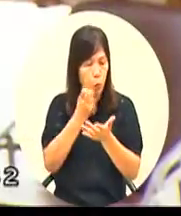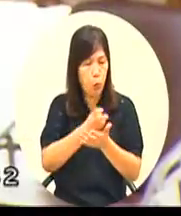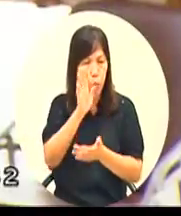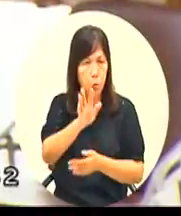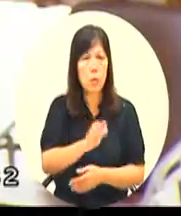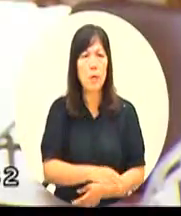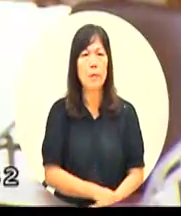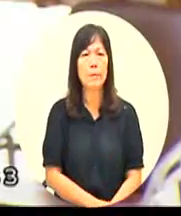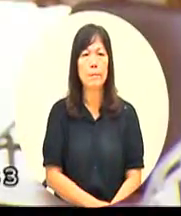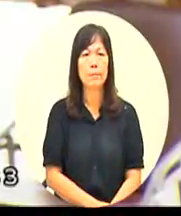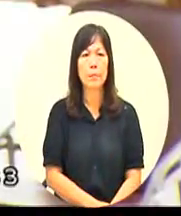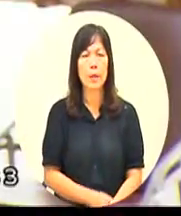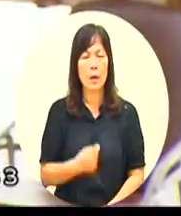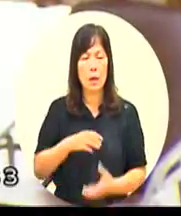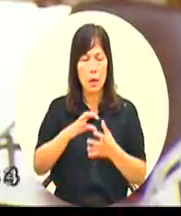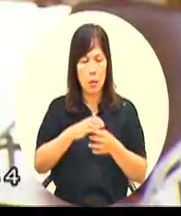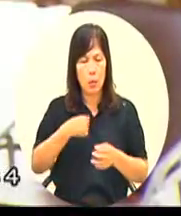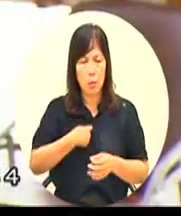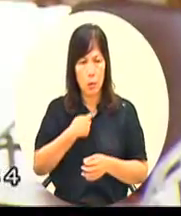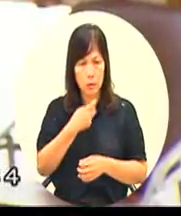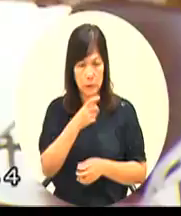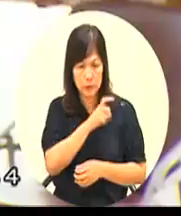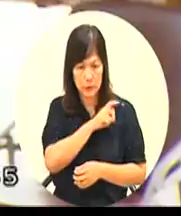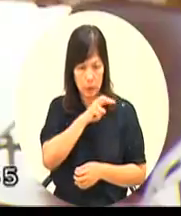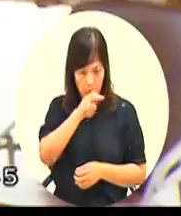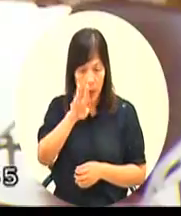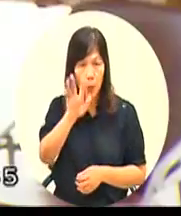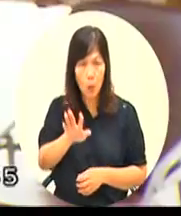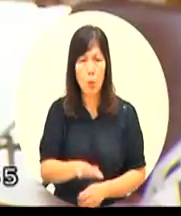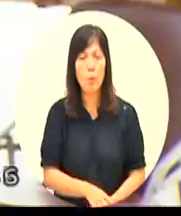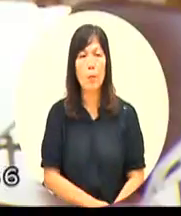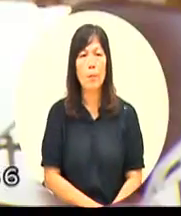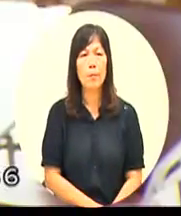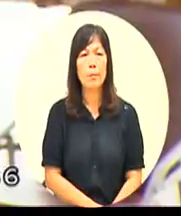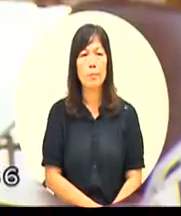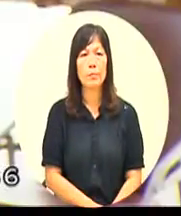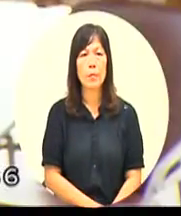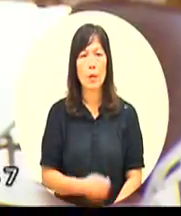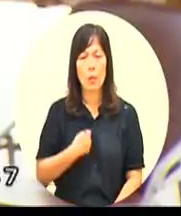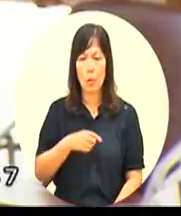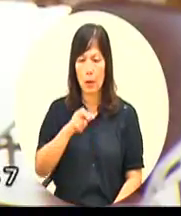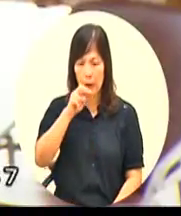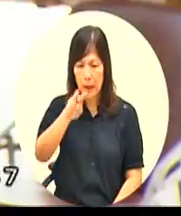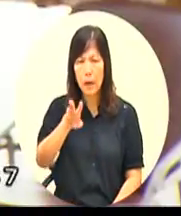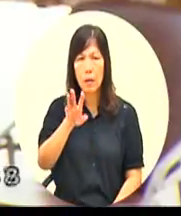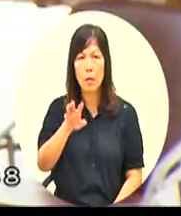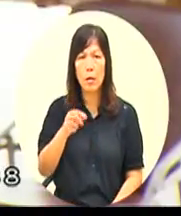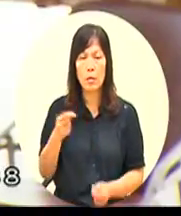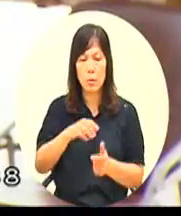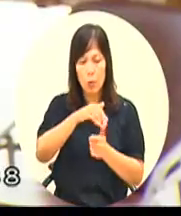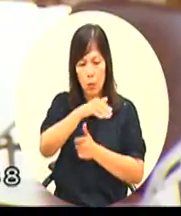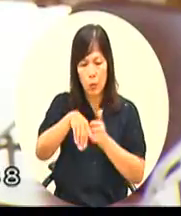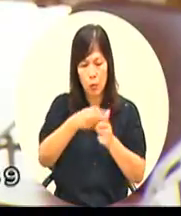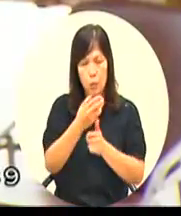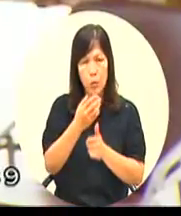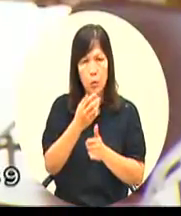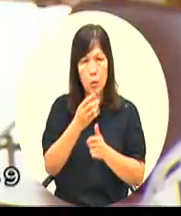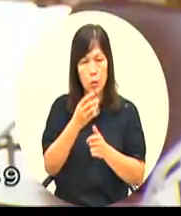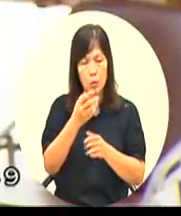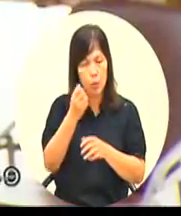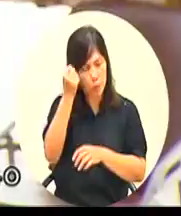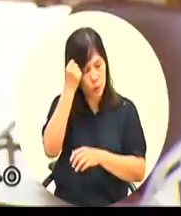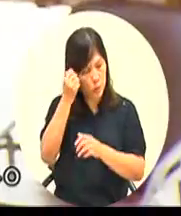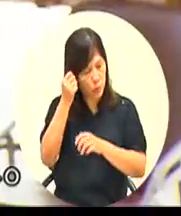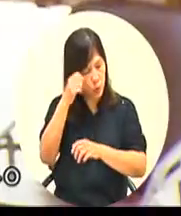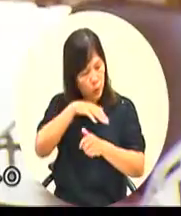因为我去看，这个是我自己看到的，因为我去看到那个因为独居老人也安置在